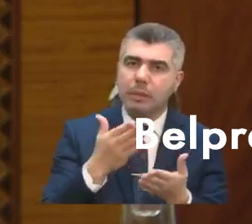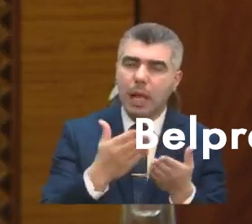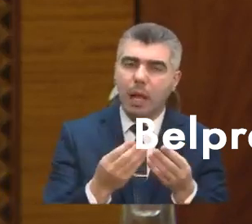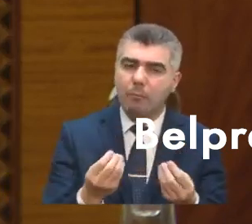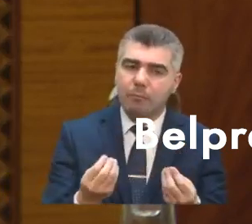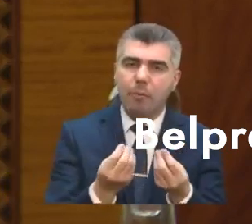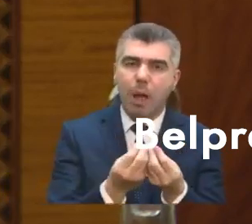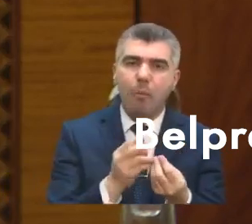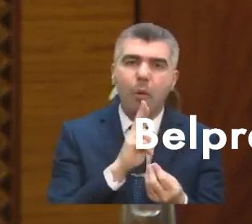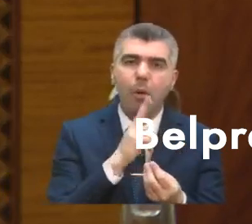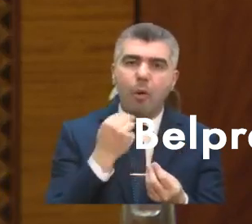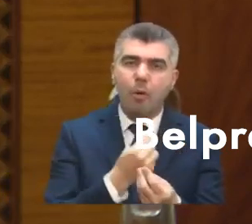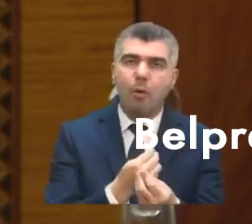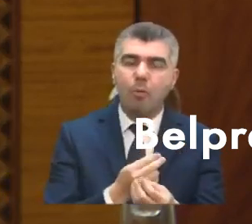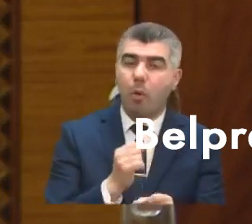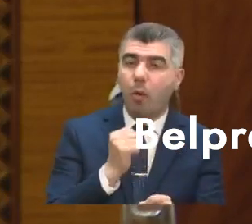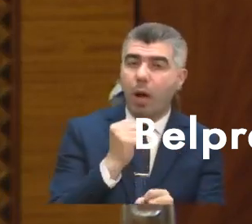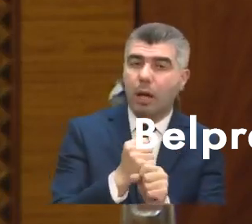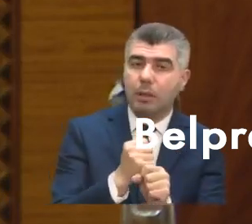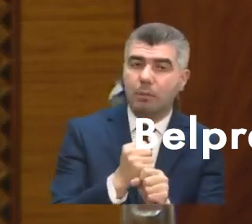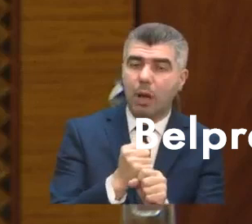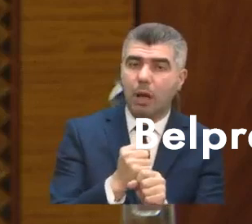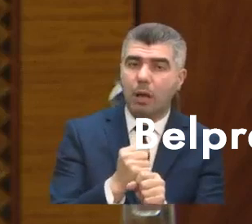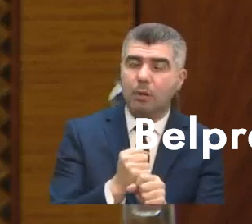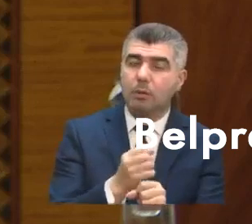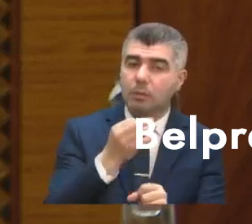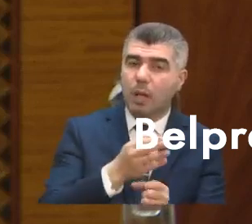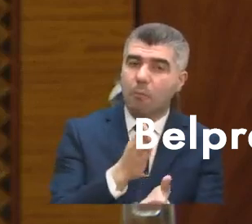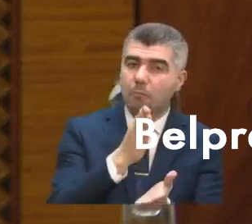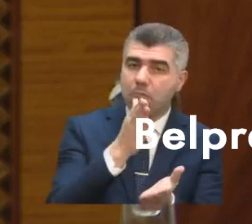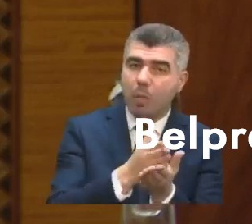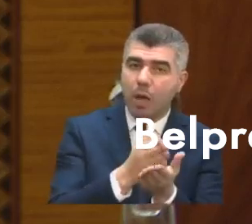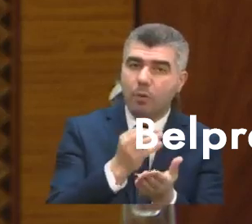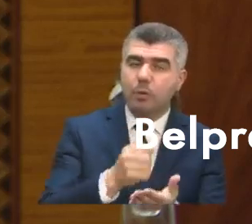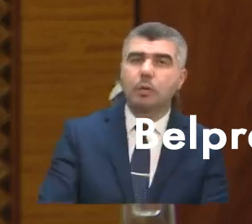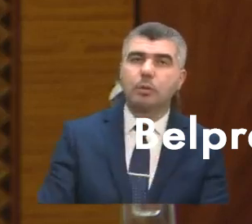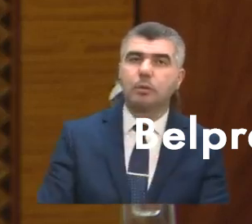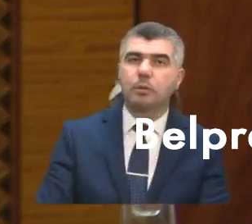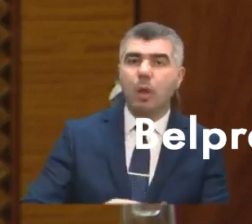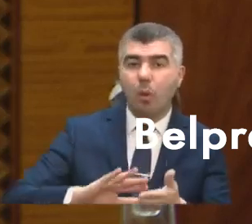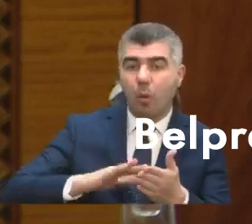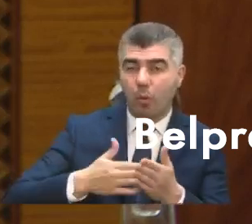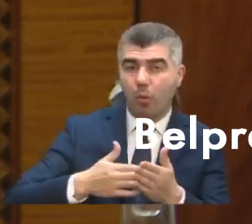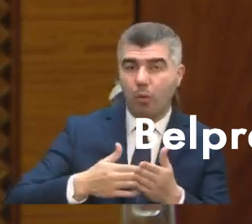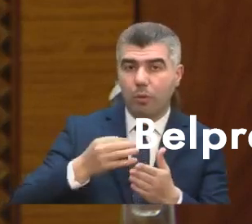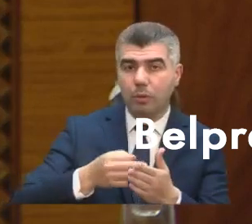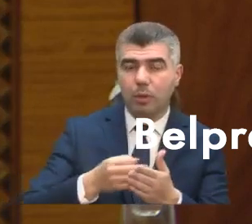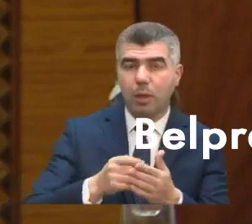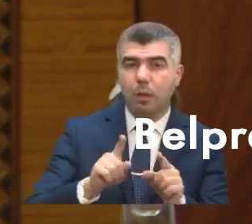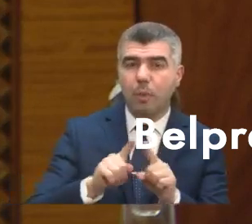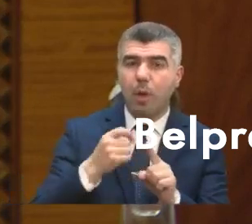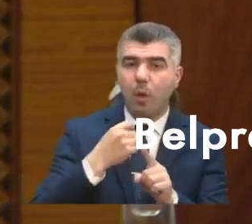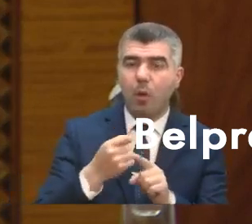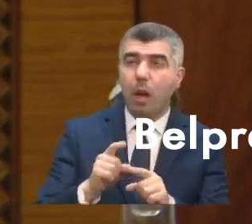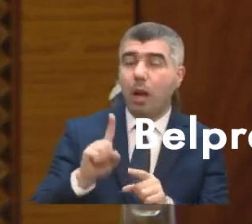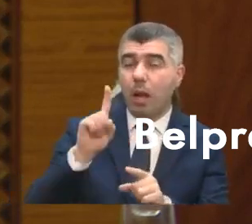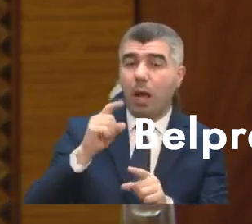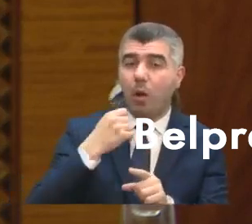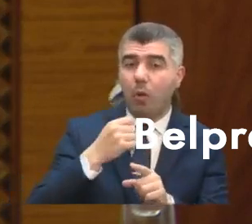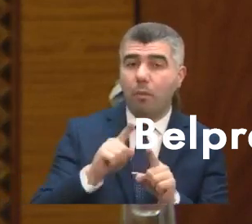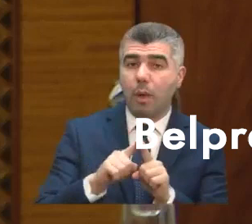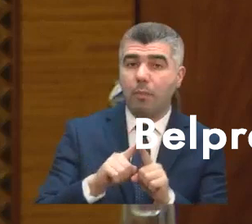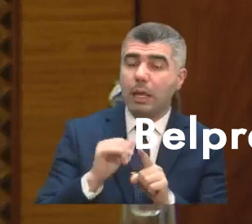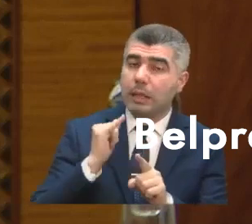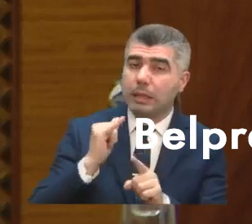واستحضاراً للعمل الجبار الجاد وتمثلاً لمنطق الله الذي يقول لا تبخس